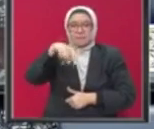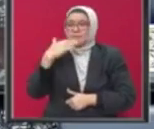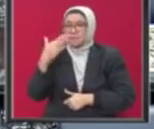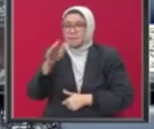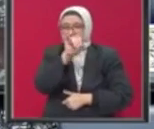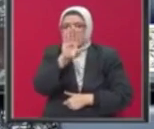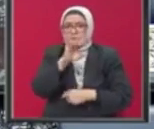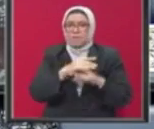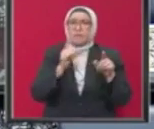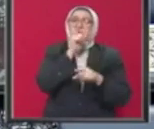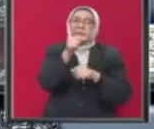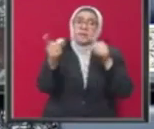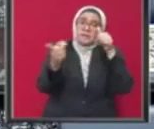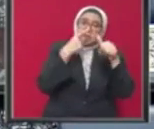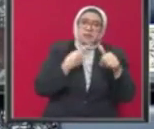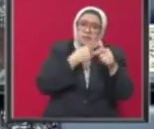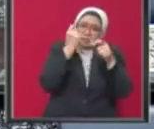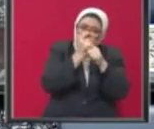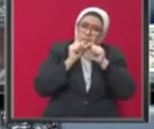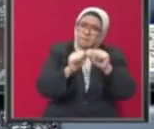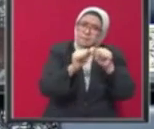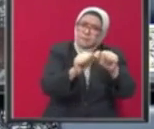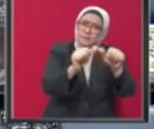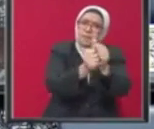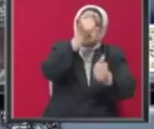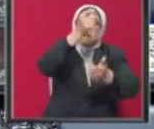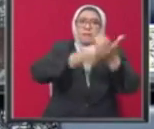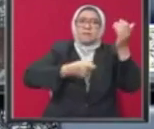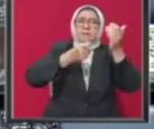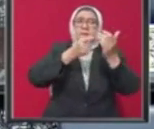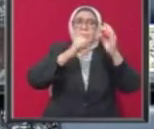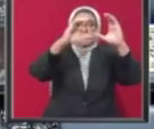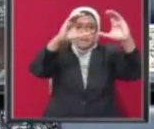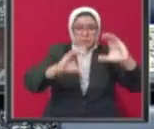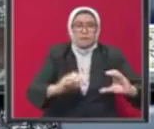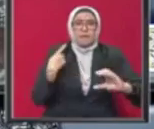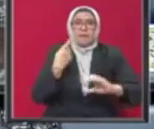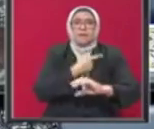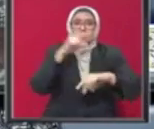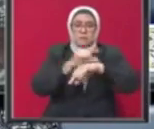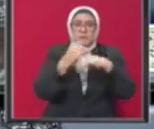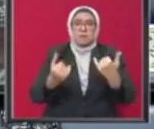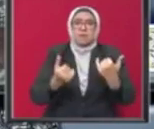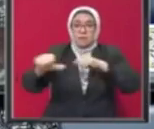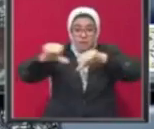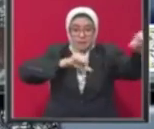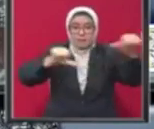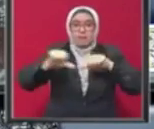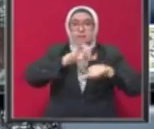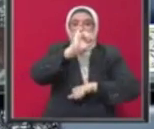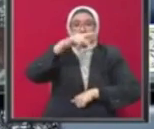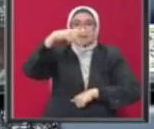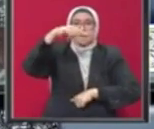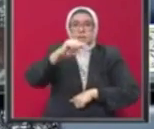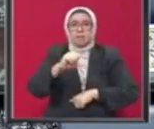Pertamanya, kita kekal pada kaedah yang kita pakai sebelum ini, iaitu aktifkan IPG pada kadar RM2.50 di kala mana